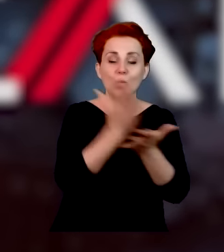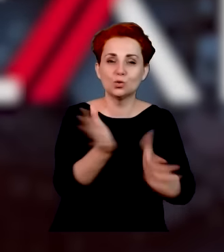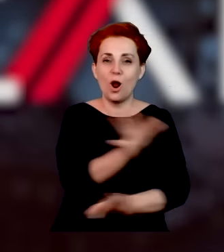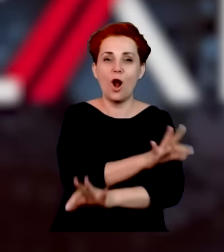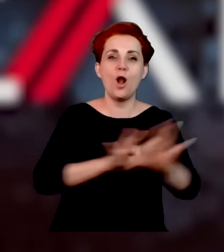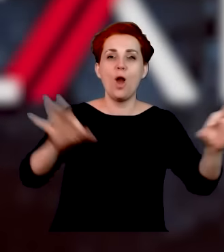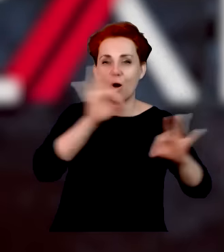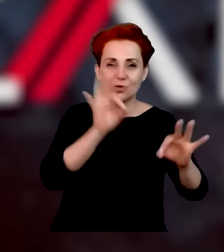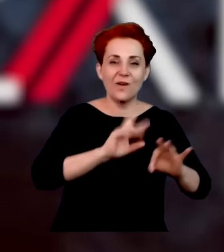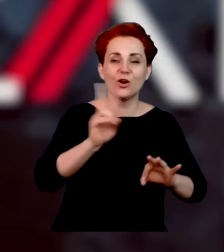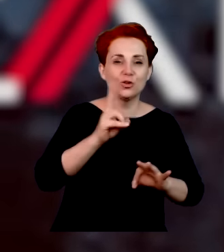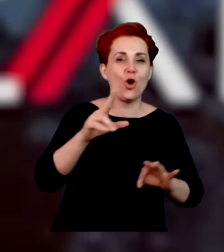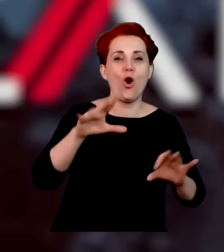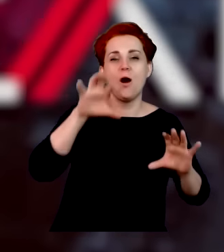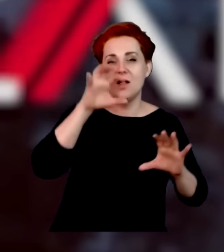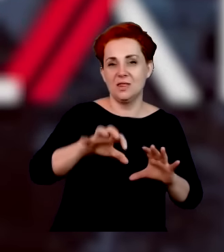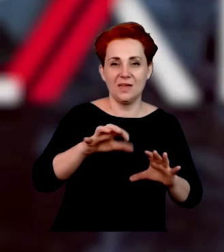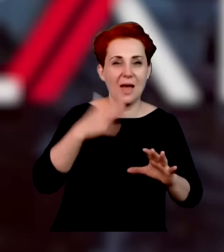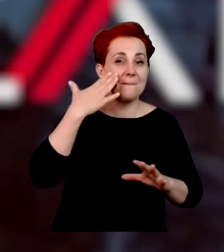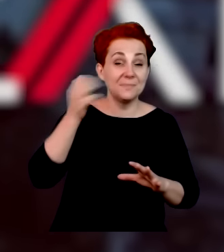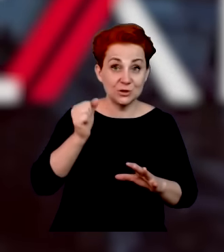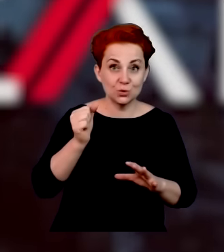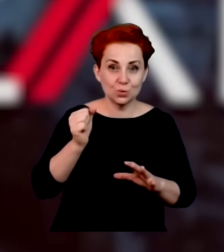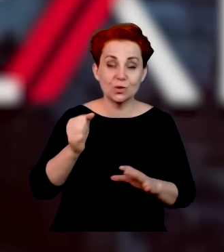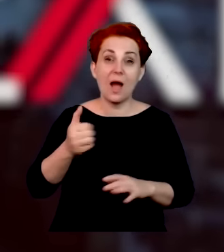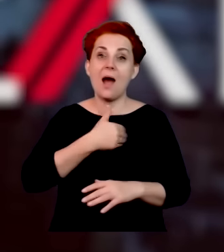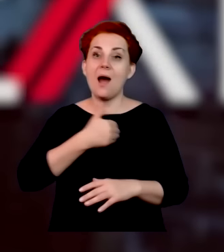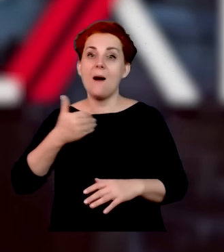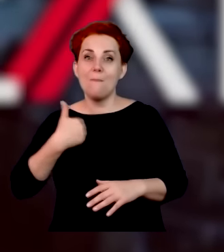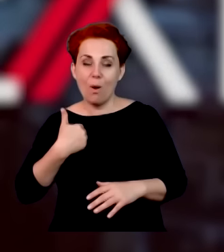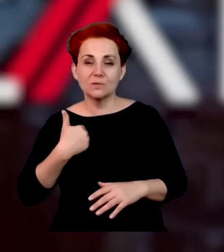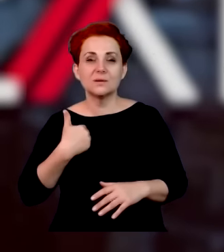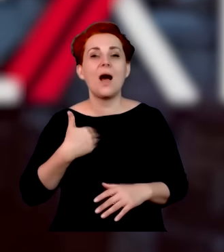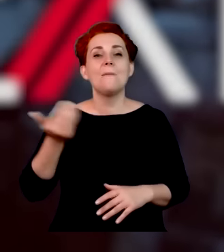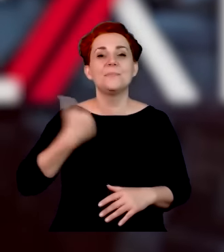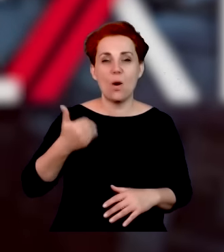Mistrzów. Potencjalnego rywala w drugiej rundzie poznał nasz mistrz, Jagiellonia Białystok.